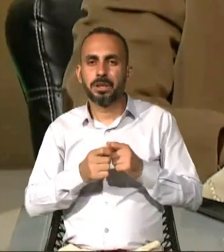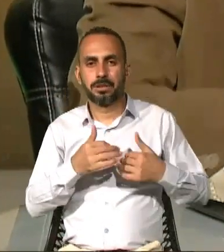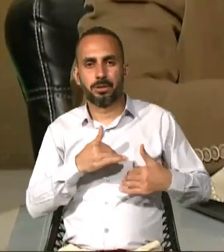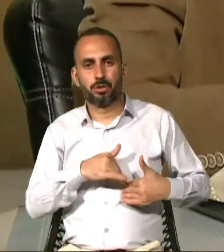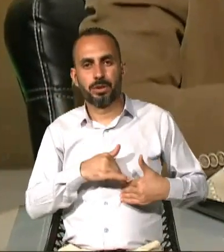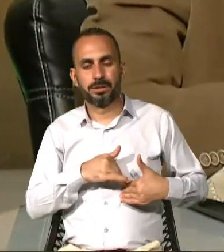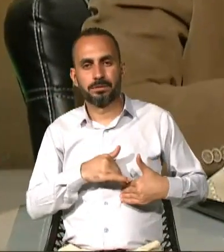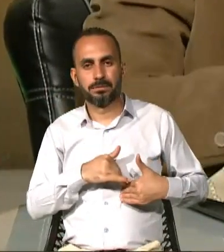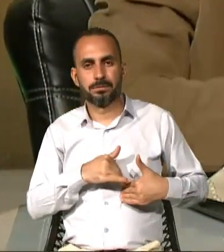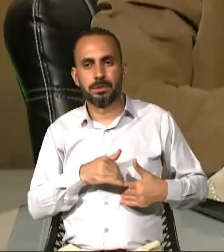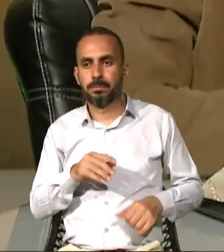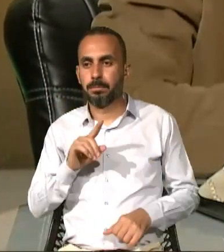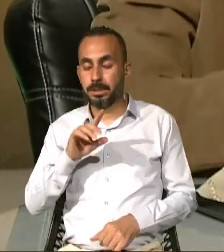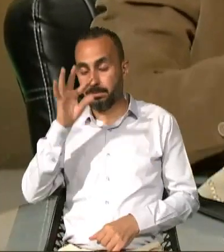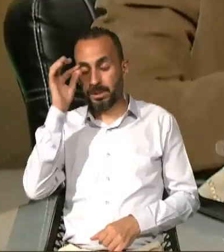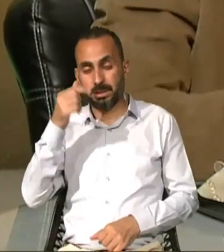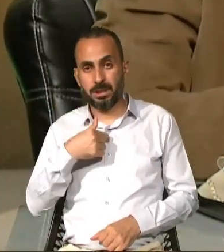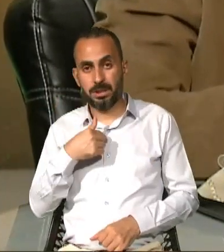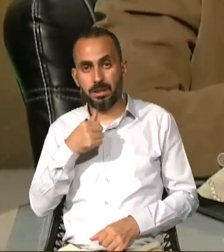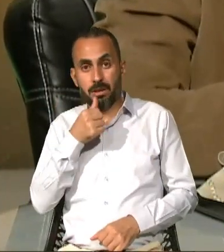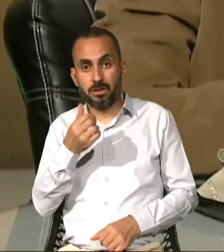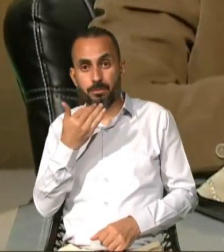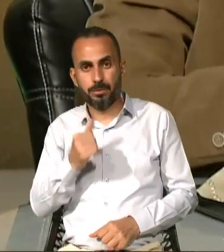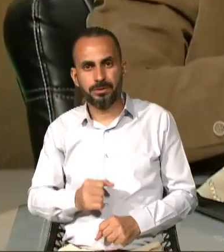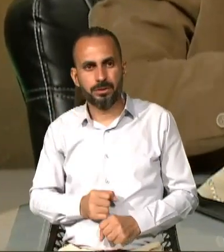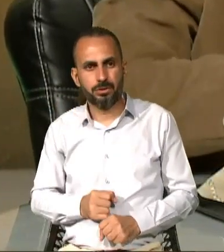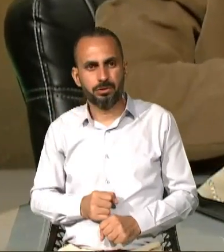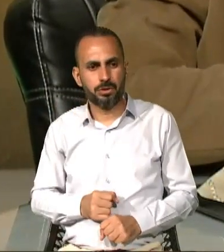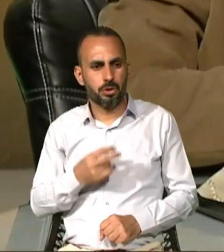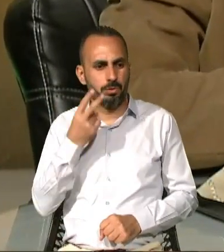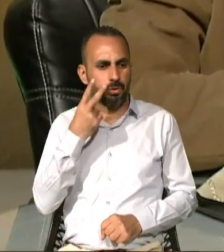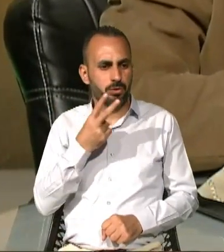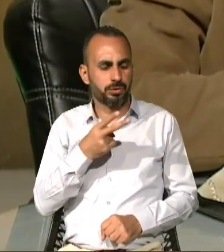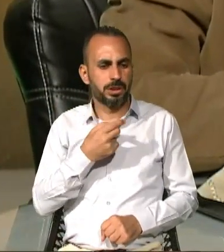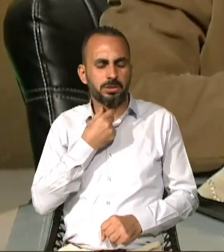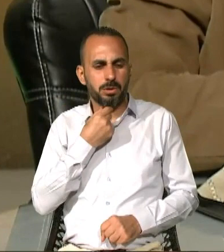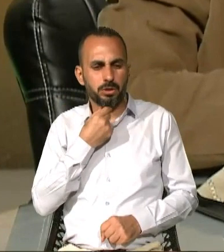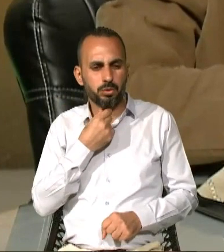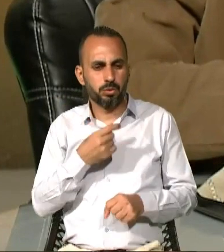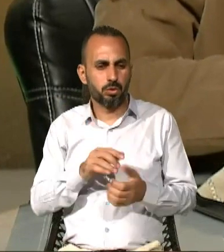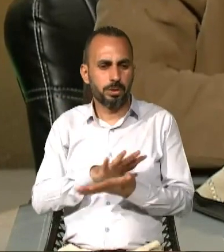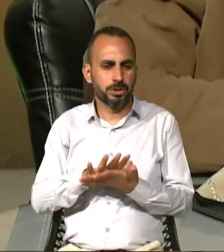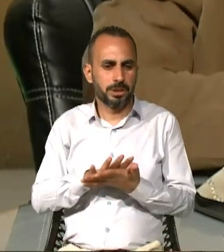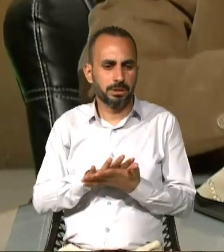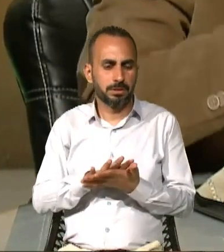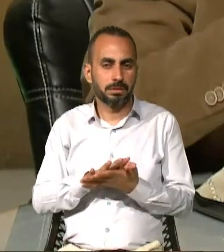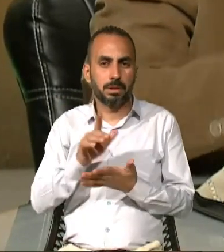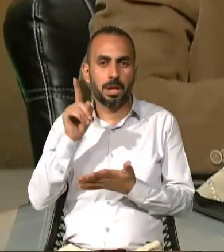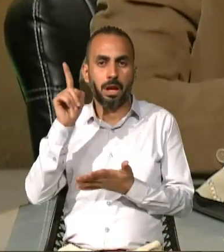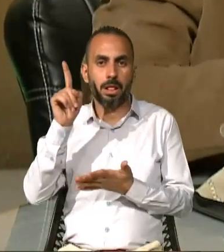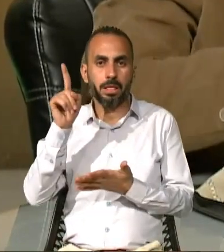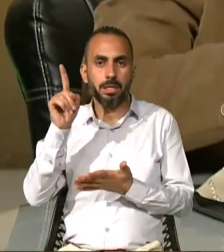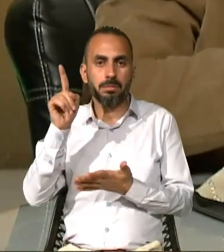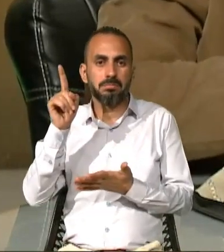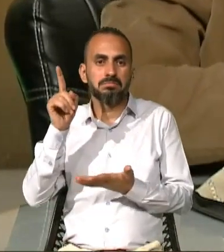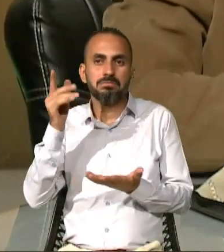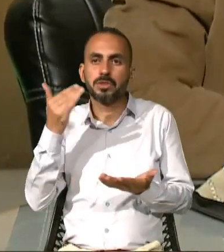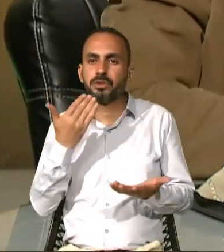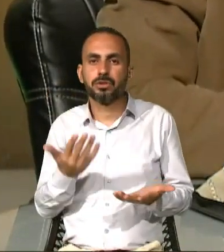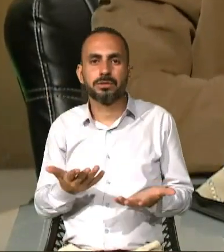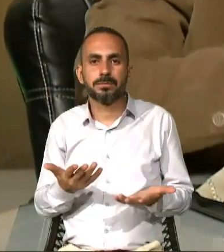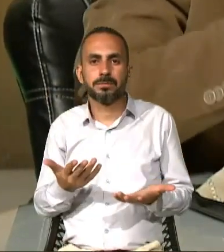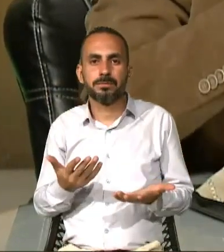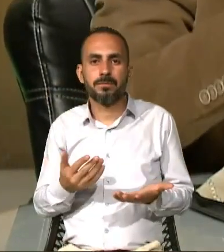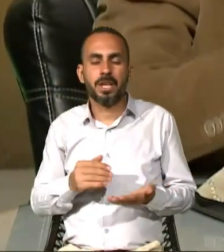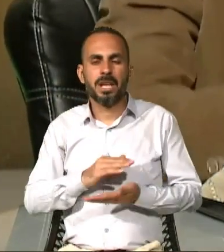اصعب، لانه هيفقدني سلامي، وهيفقدني الوقت العظيم اللي ربنا مديهوني علشان اتغير فيه، وهيفقدني وقت قعدتي